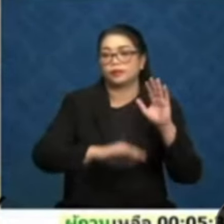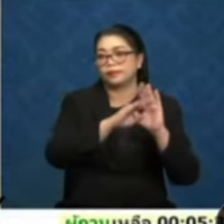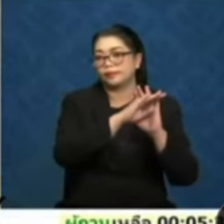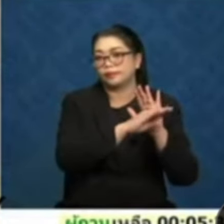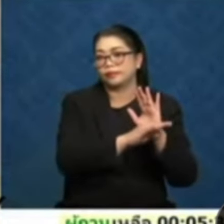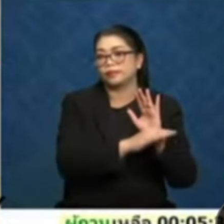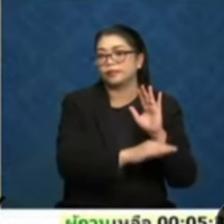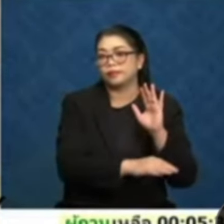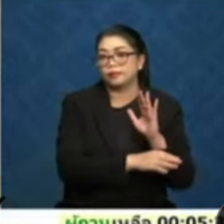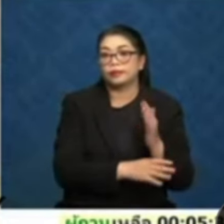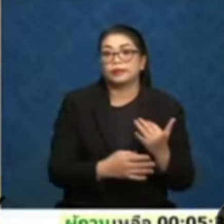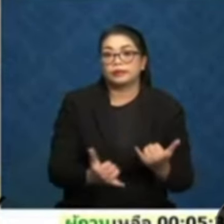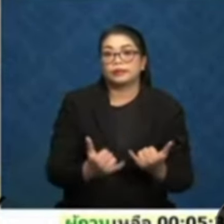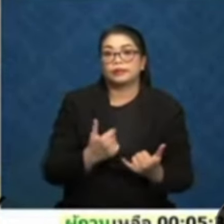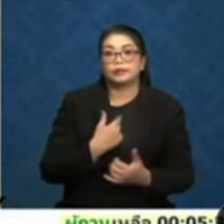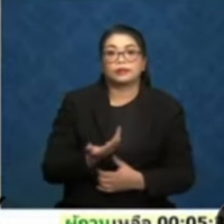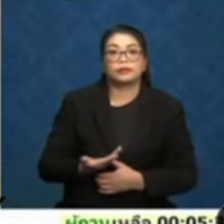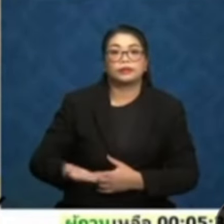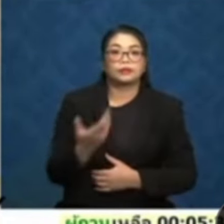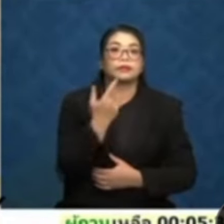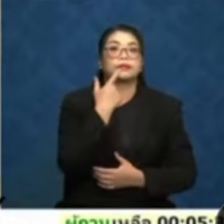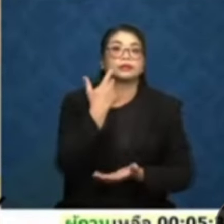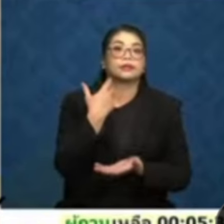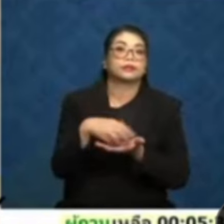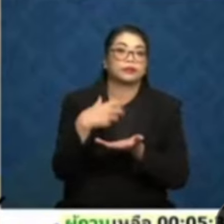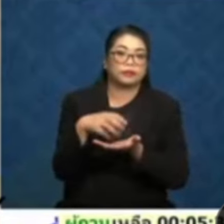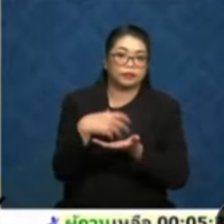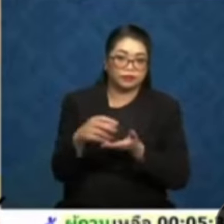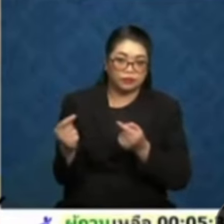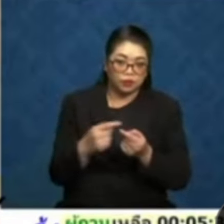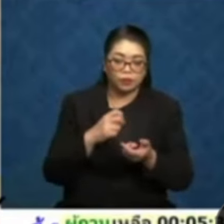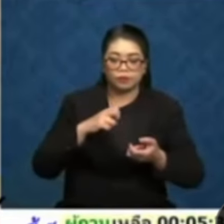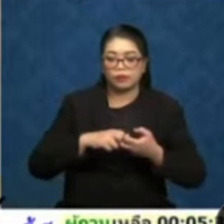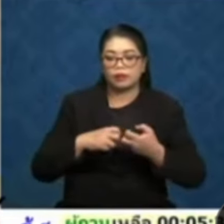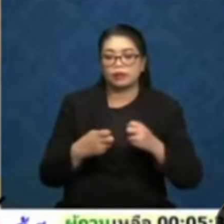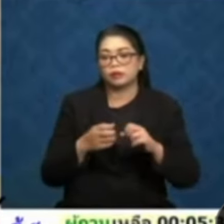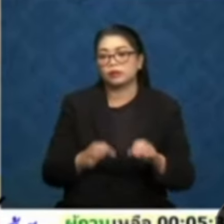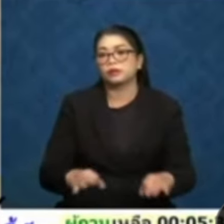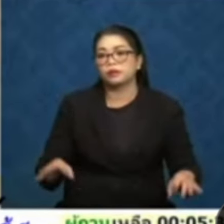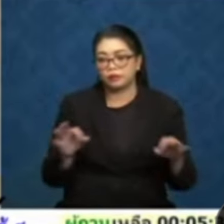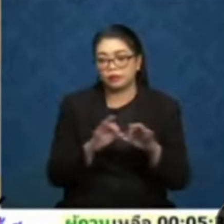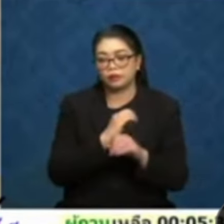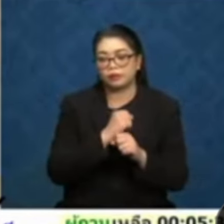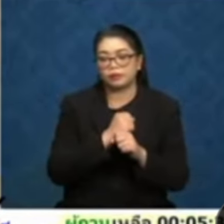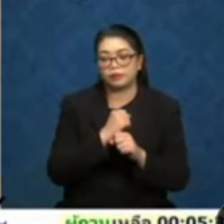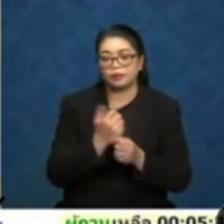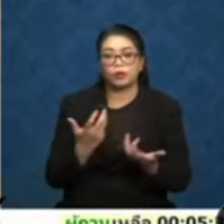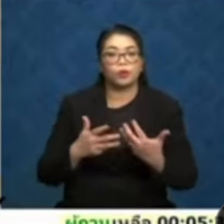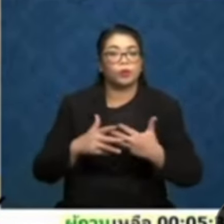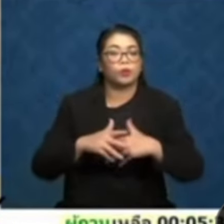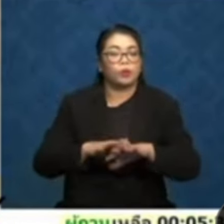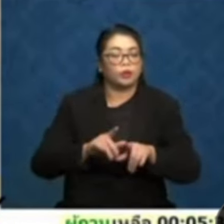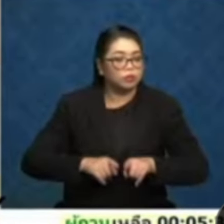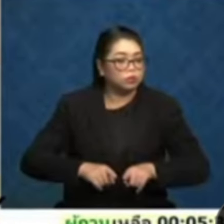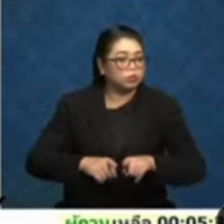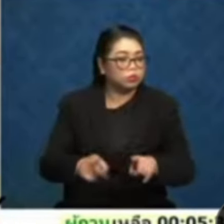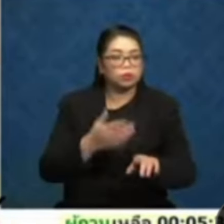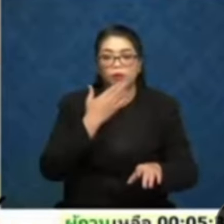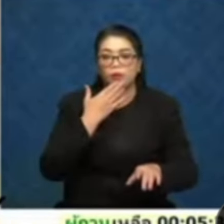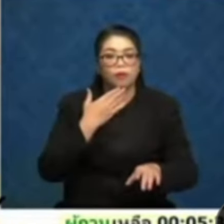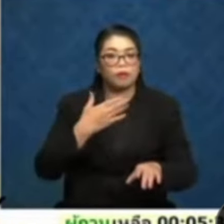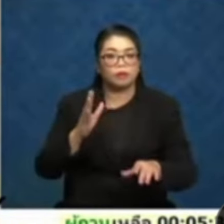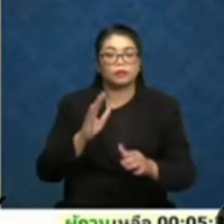ตอนซึ่งเดี๋ยวดิฉันคิดว่าท่านเองก็จะได้พูดถึงในส่วนนั้นต่อไปเพราะว่าเป็นปัญหาใหญ่ที่เรานั้นทำงานร่วมกันมาโดยตลอดฉะนั้น